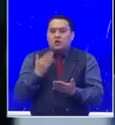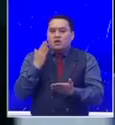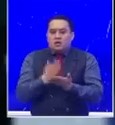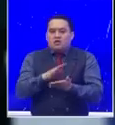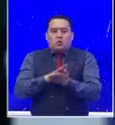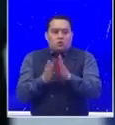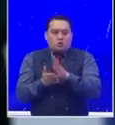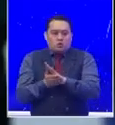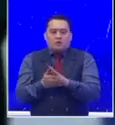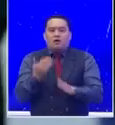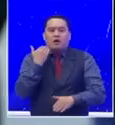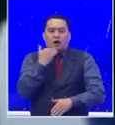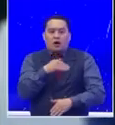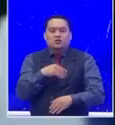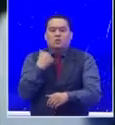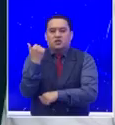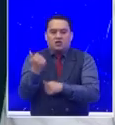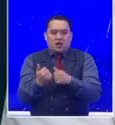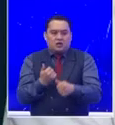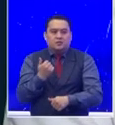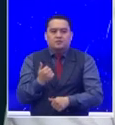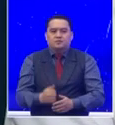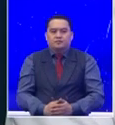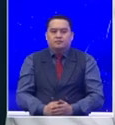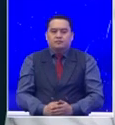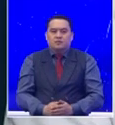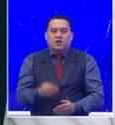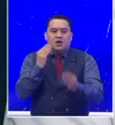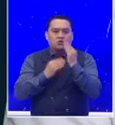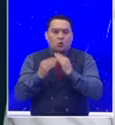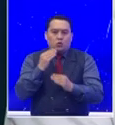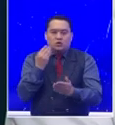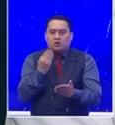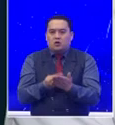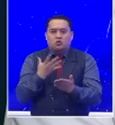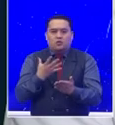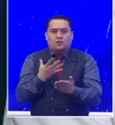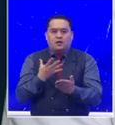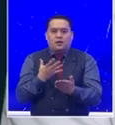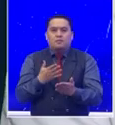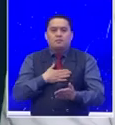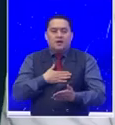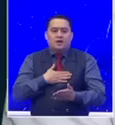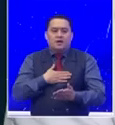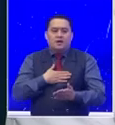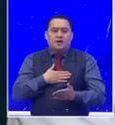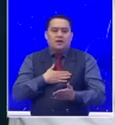все условия и качественные материалы. Эндопротезы, искусственные суставы, они очень дорогостоящие. Мы в основном